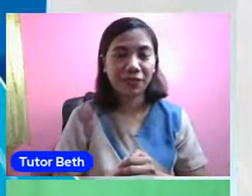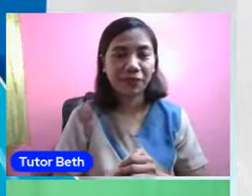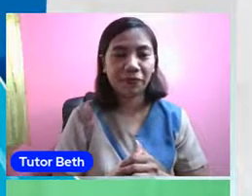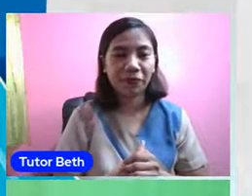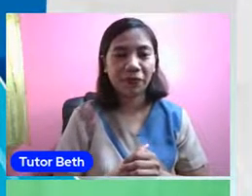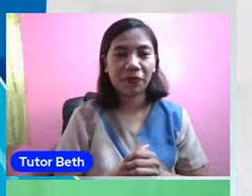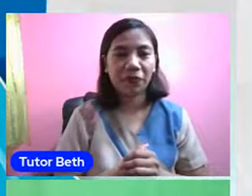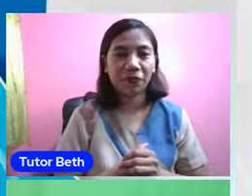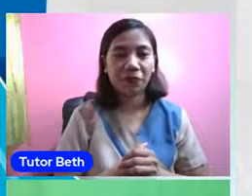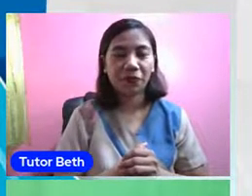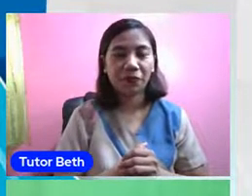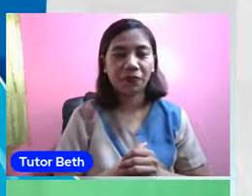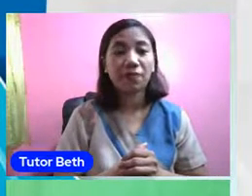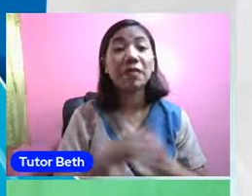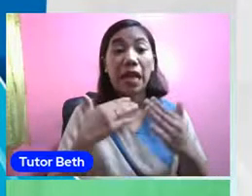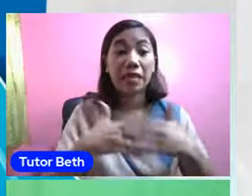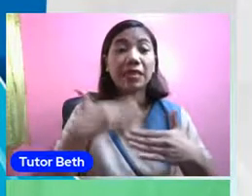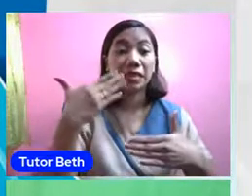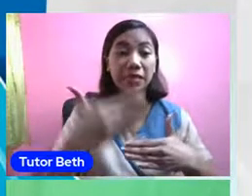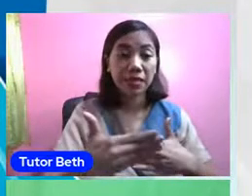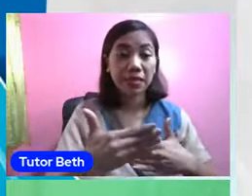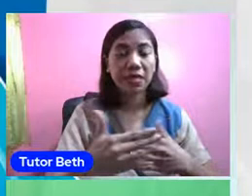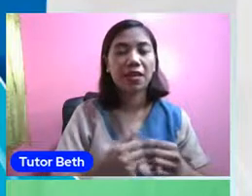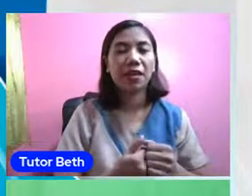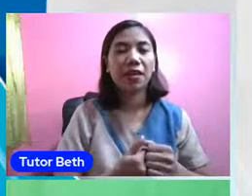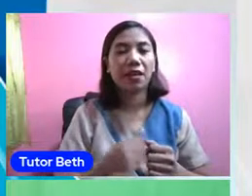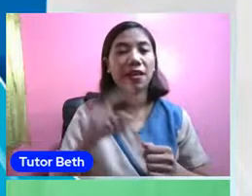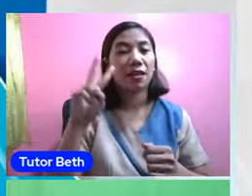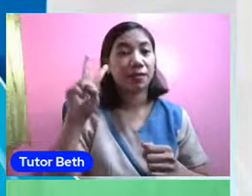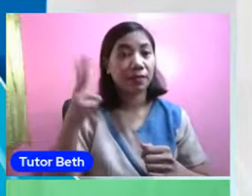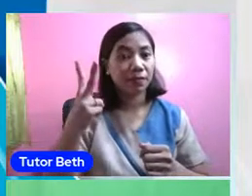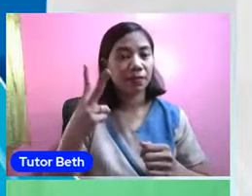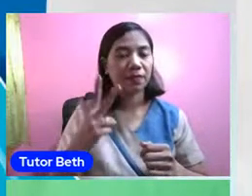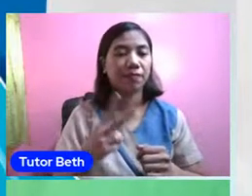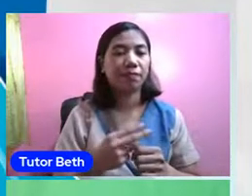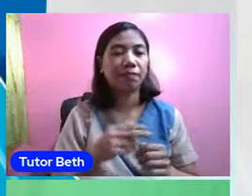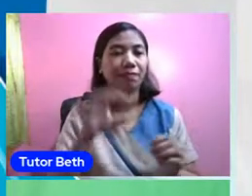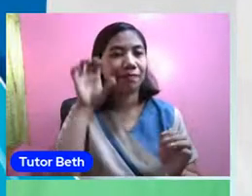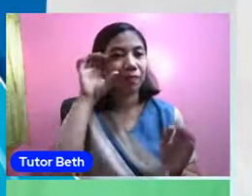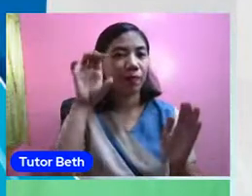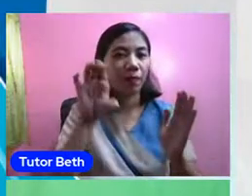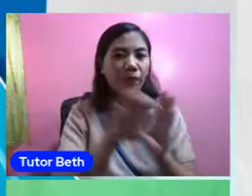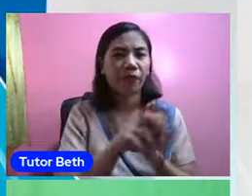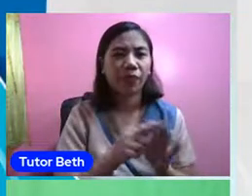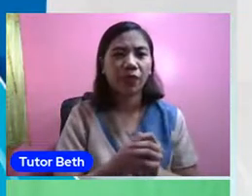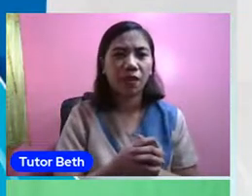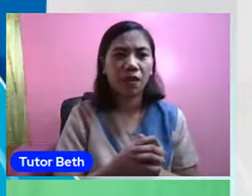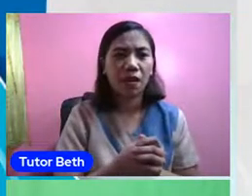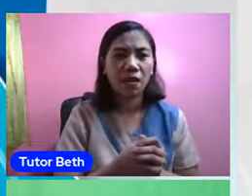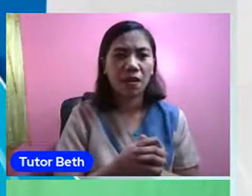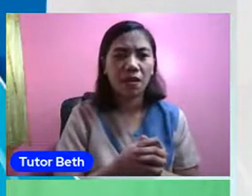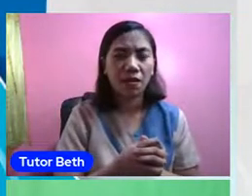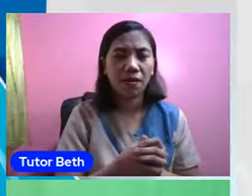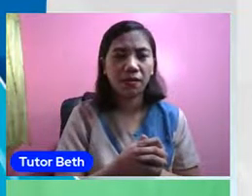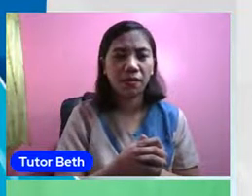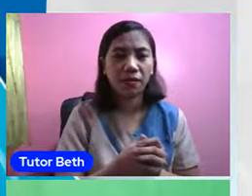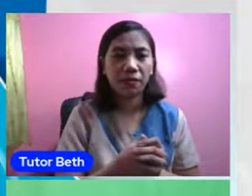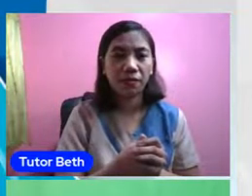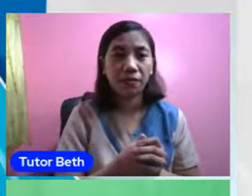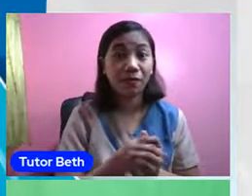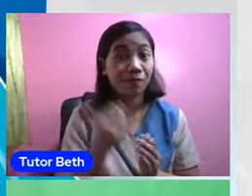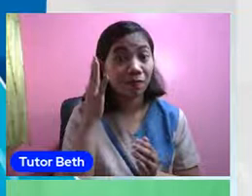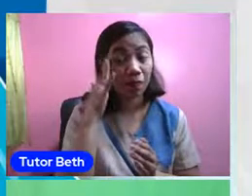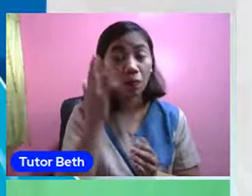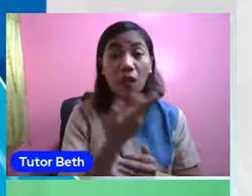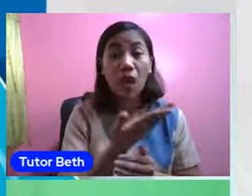Okay, next. Pangalawang larawan natin. O, alam niyo ba? Kagaya kanina, napakita ko na yung